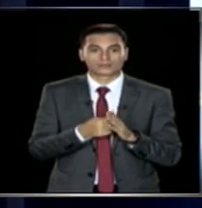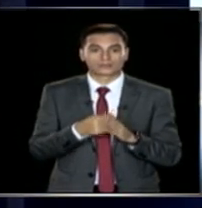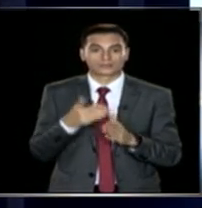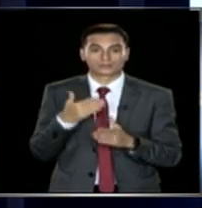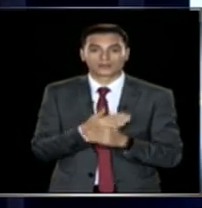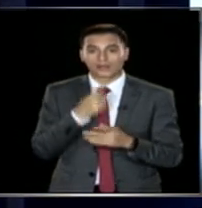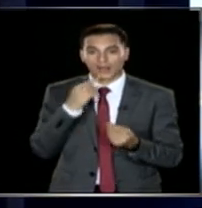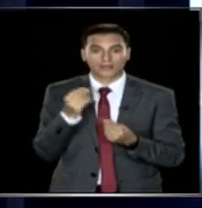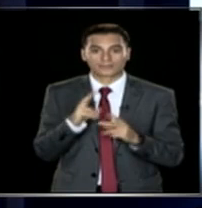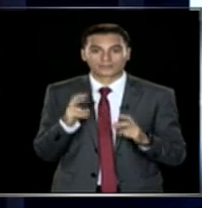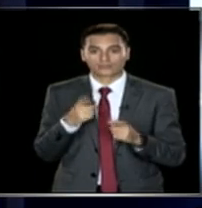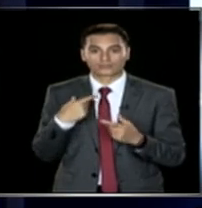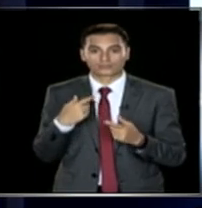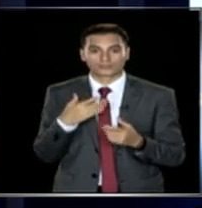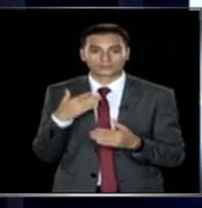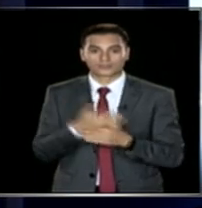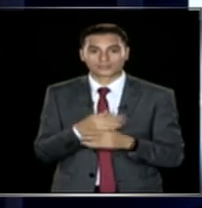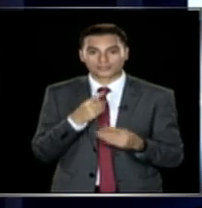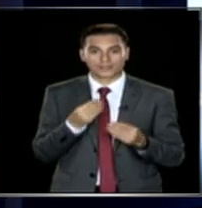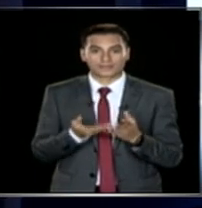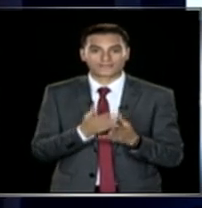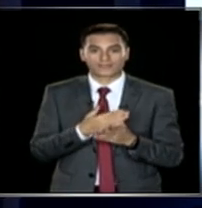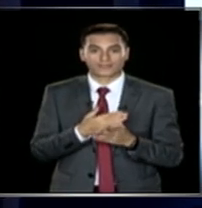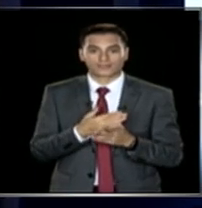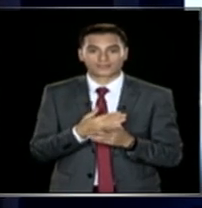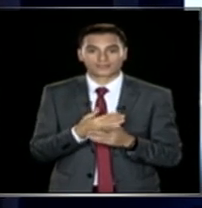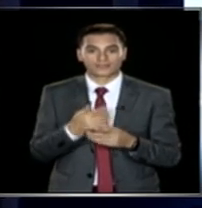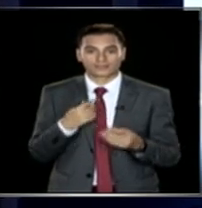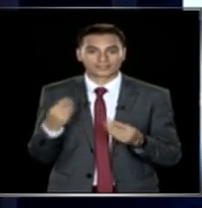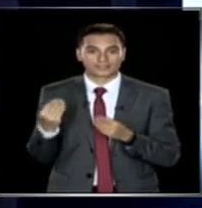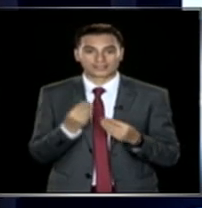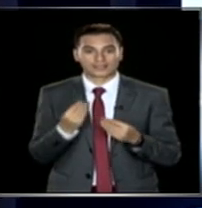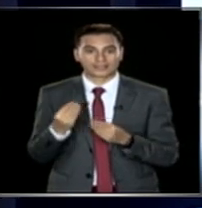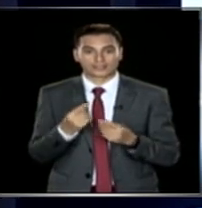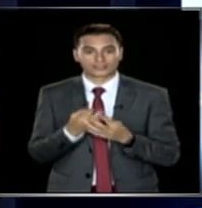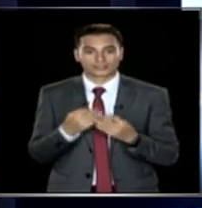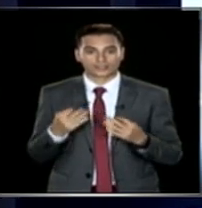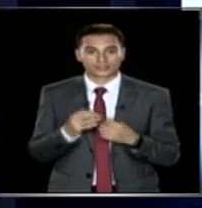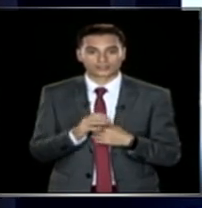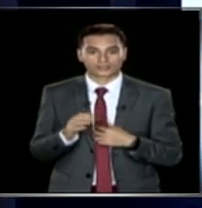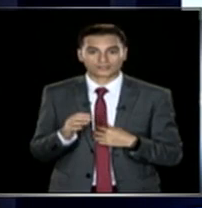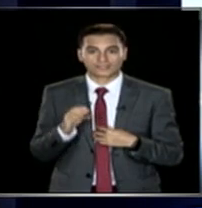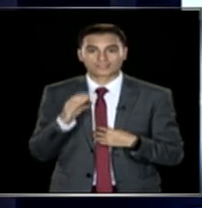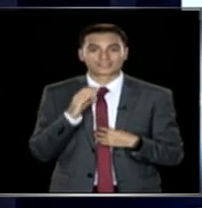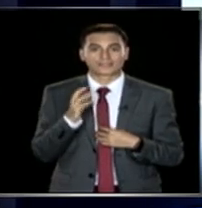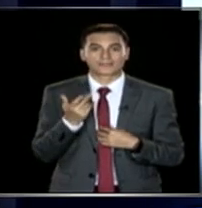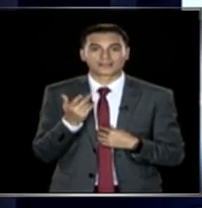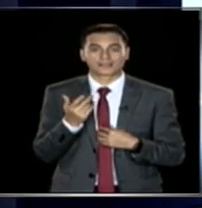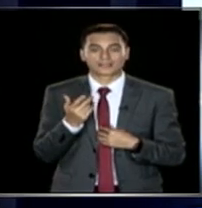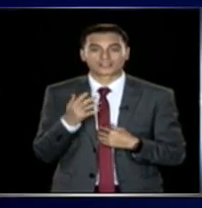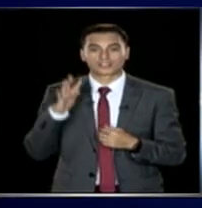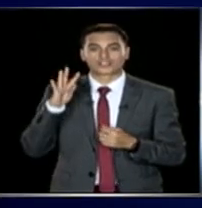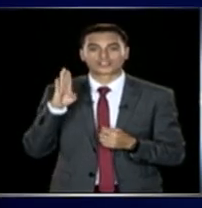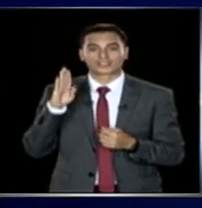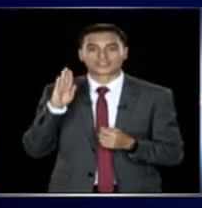ما اتكلمتوش مع بعض. لا اتكلمنا. مستعجل ليه يا احمد؟ لا انا قلت له اتكلمنا انا خلاص يعني؟ اجابتك ان شاء الله